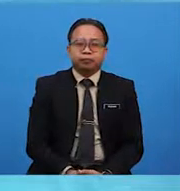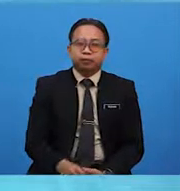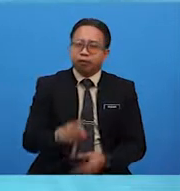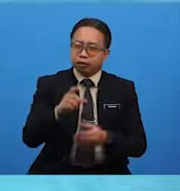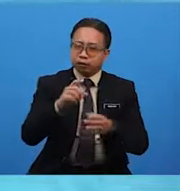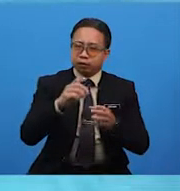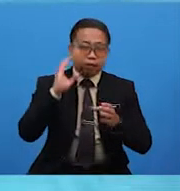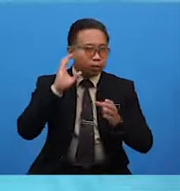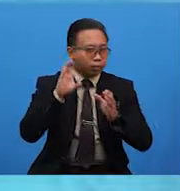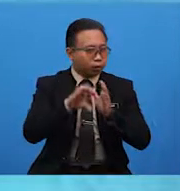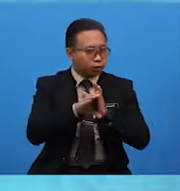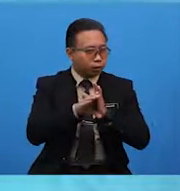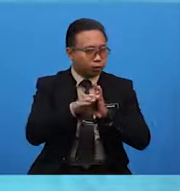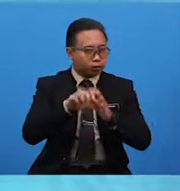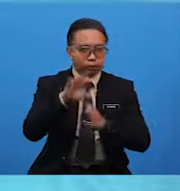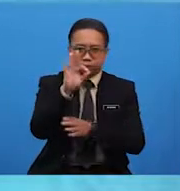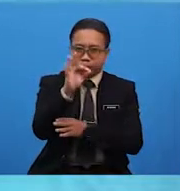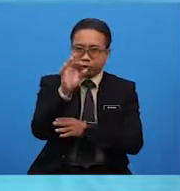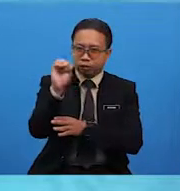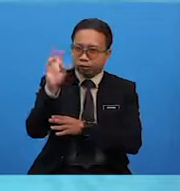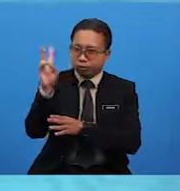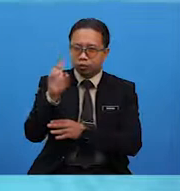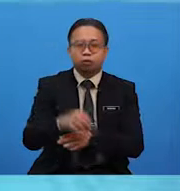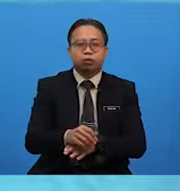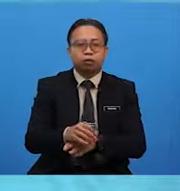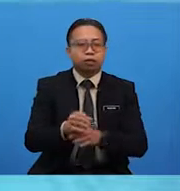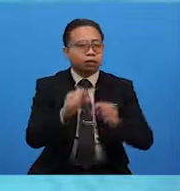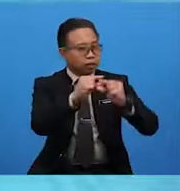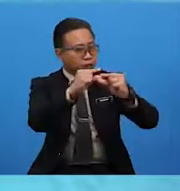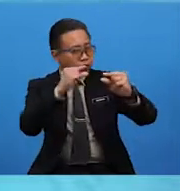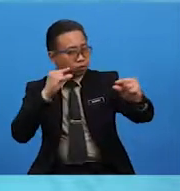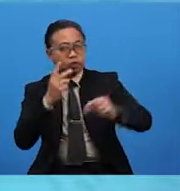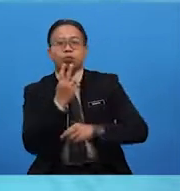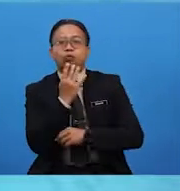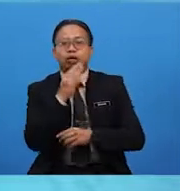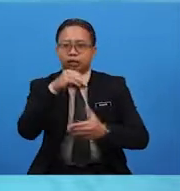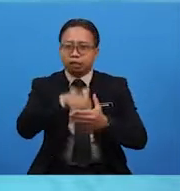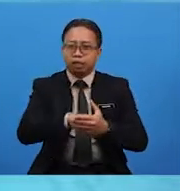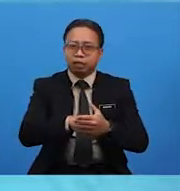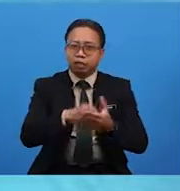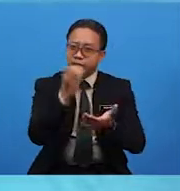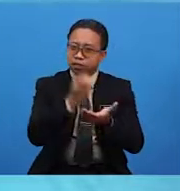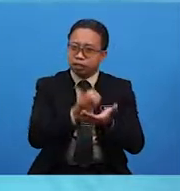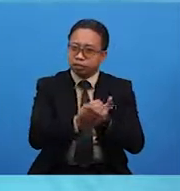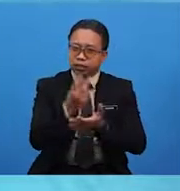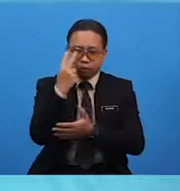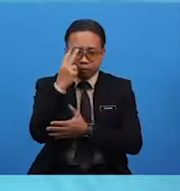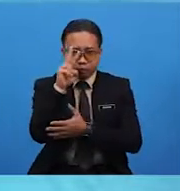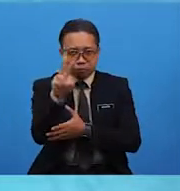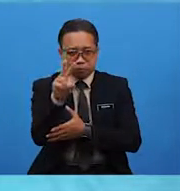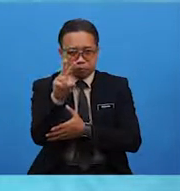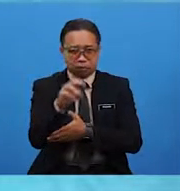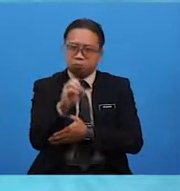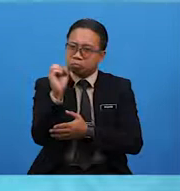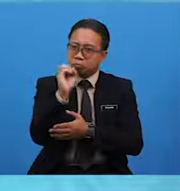sepot checklist mode 1107 memaparkan garisan dan juga warnet dalam catatannya dan menampak kan